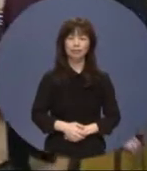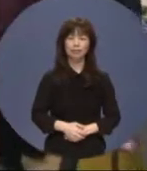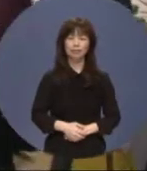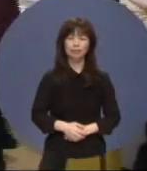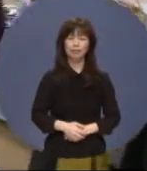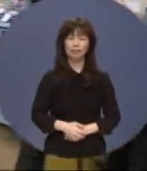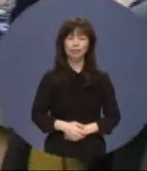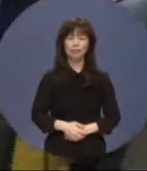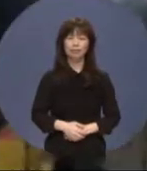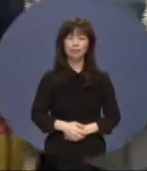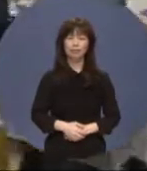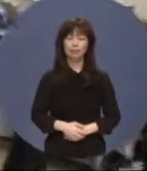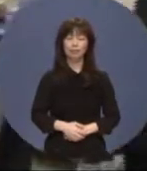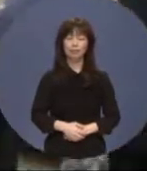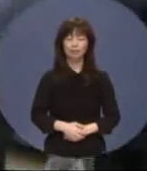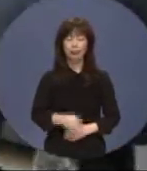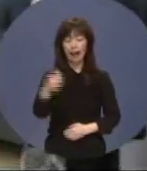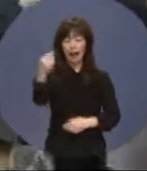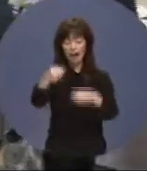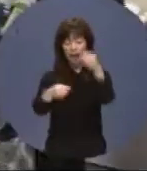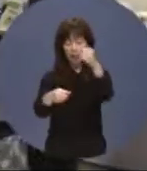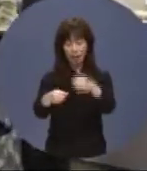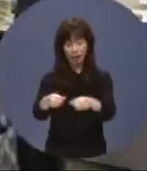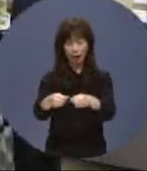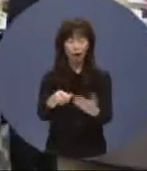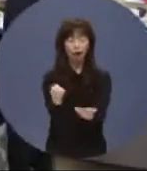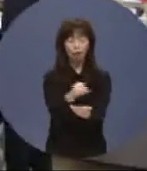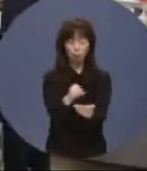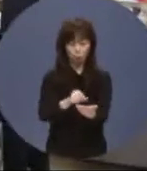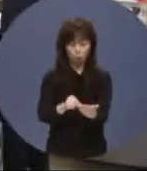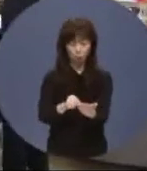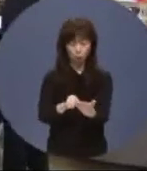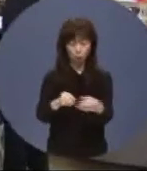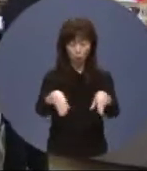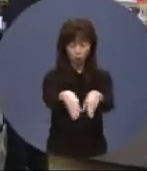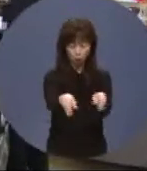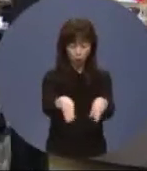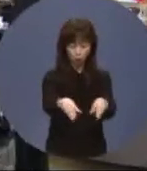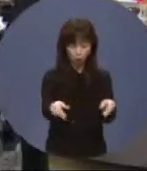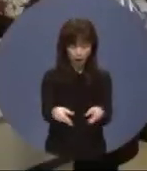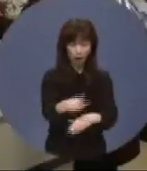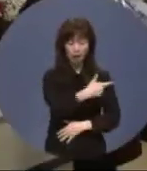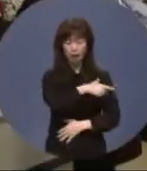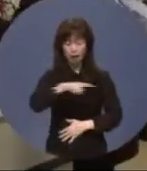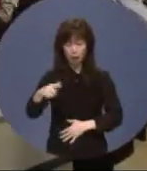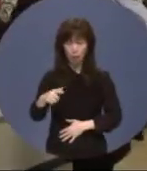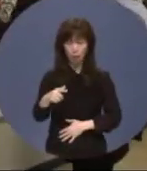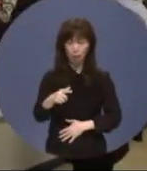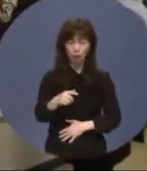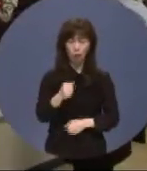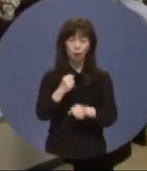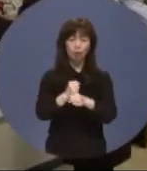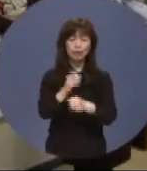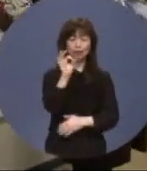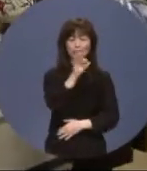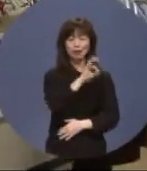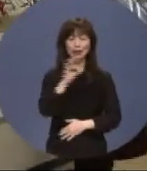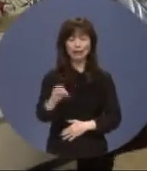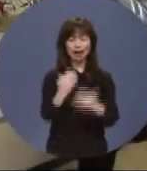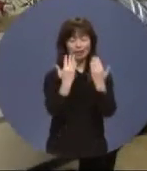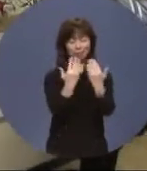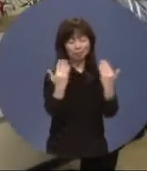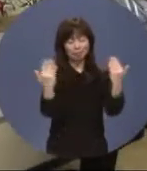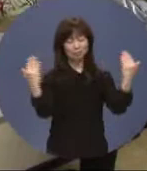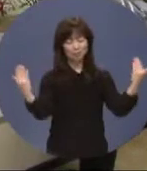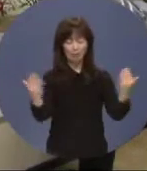その他にも生け花、書道、陶芸など皆さんの力作がたくさん飾られ